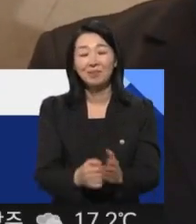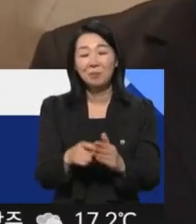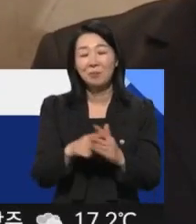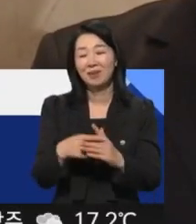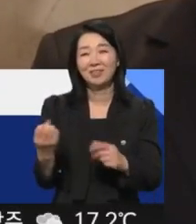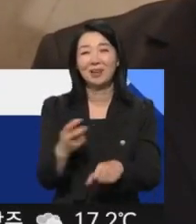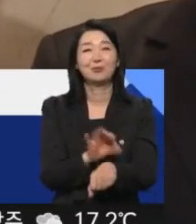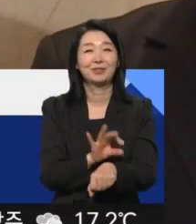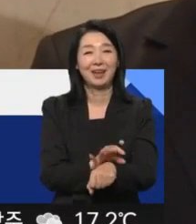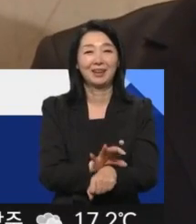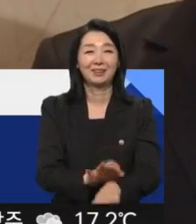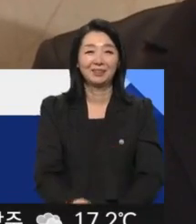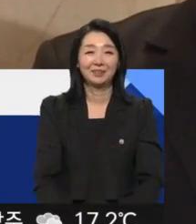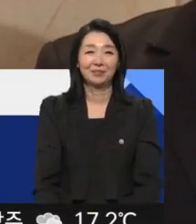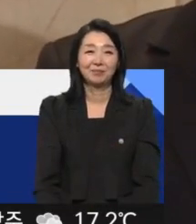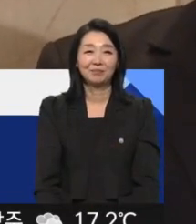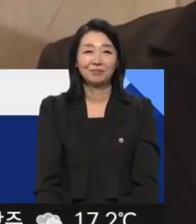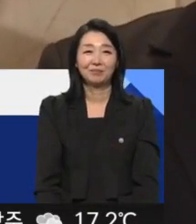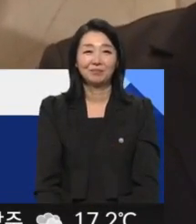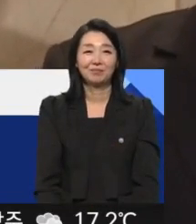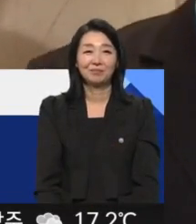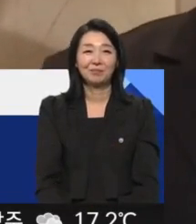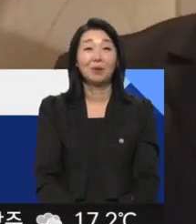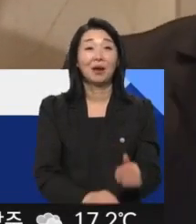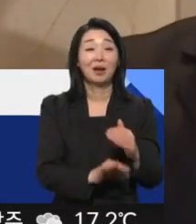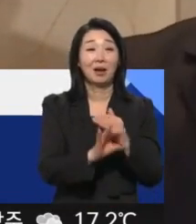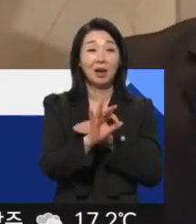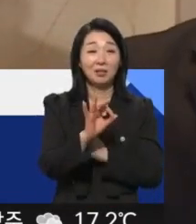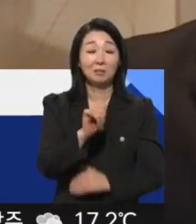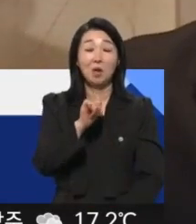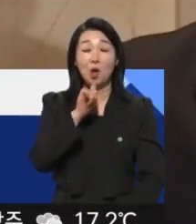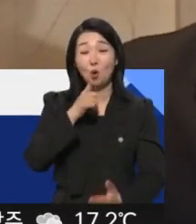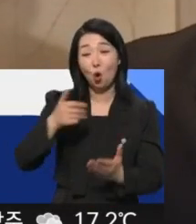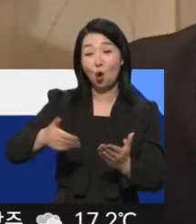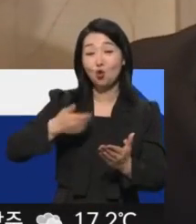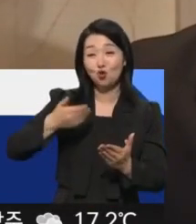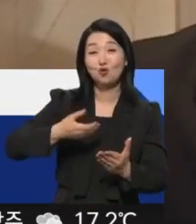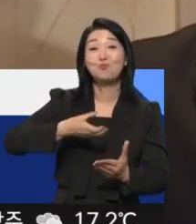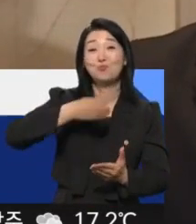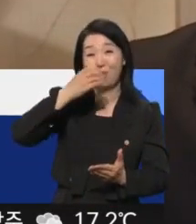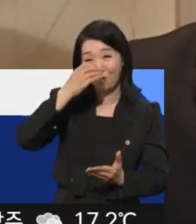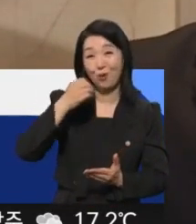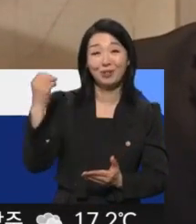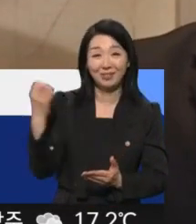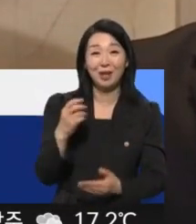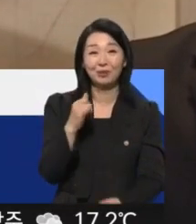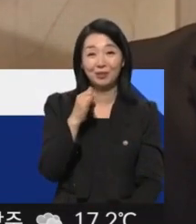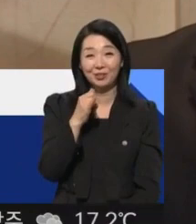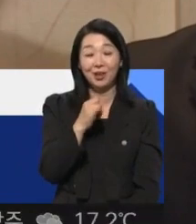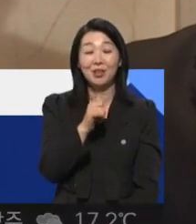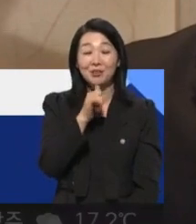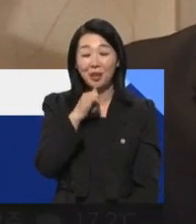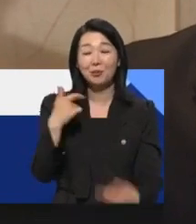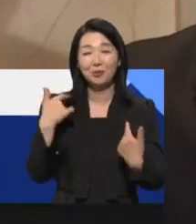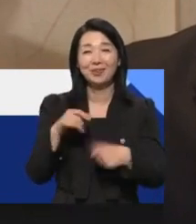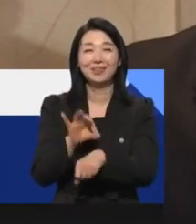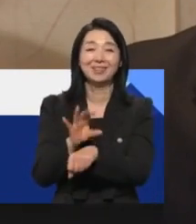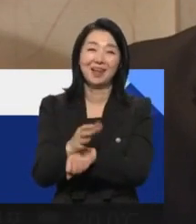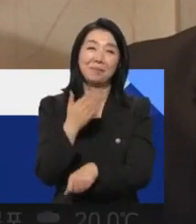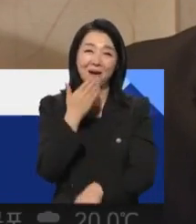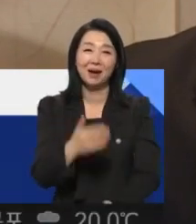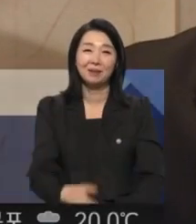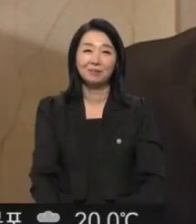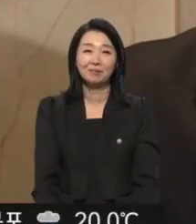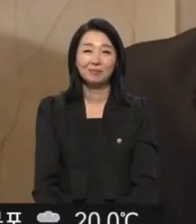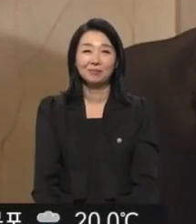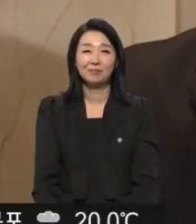사는 편이고요. 그리고 아침에 콩국 같은 거 해놨다가 많이 먹기 때문에 콩도 늘 사는 품목 중에 하나입니다.